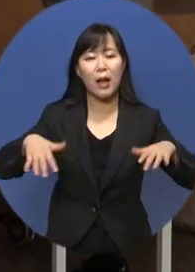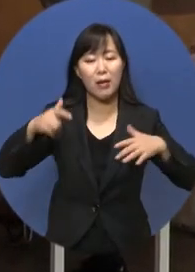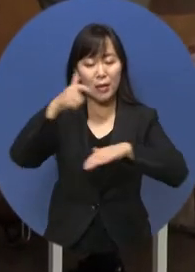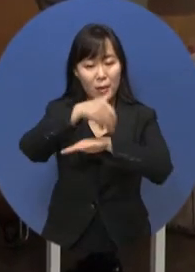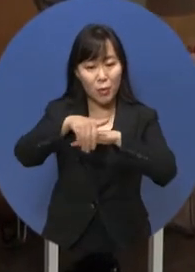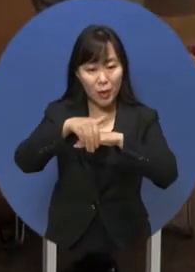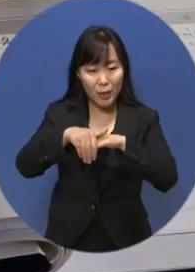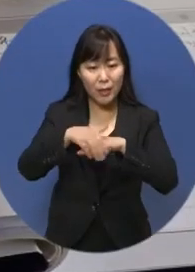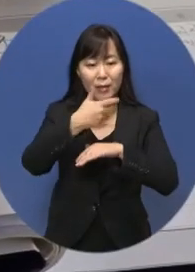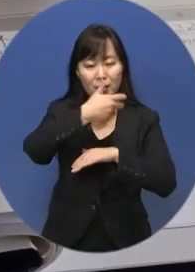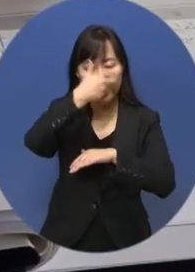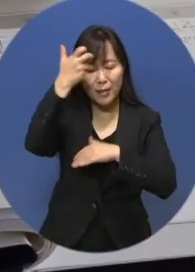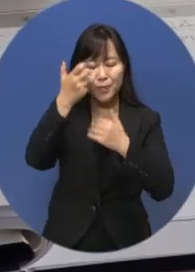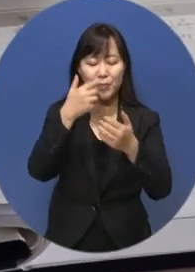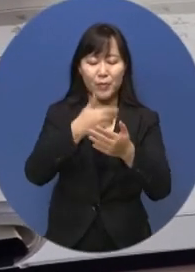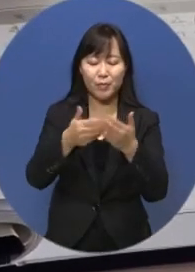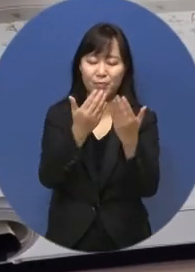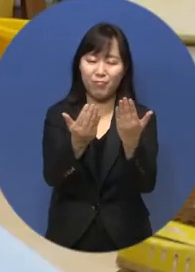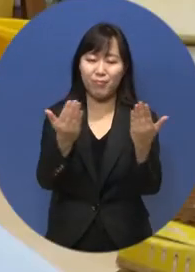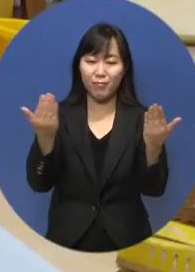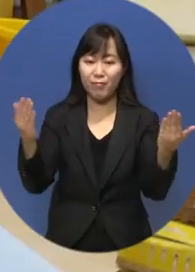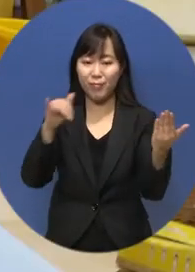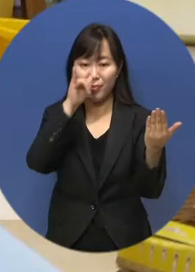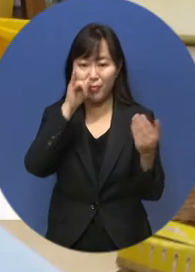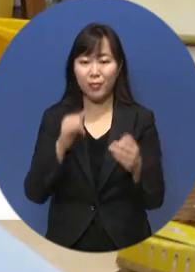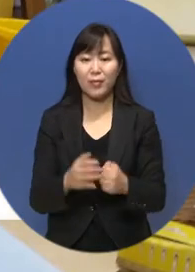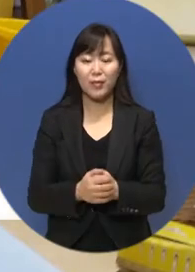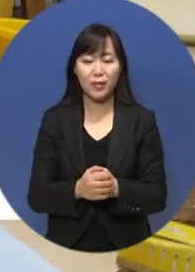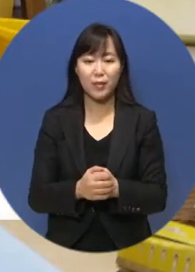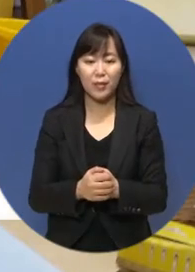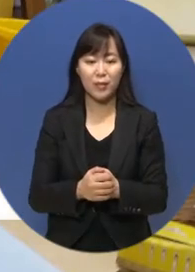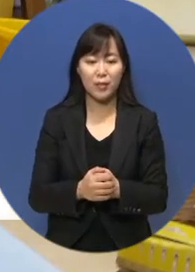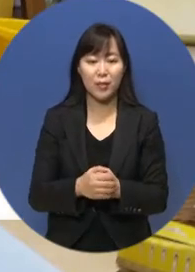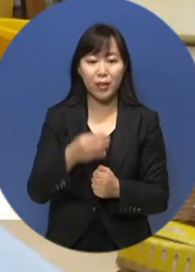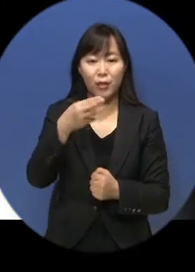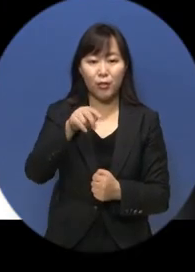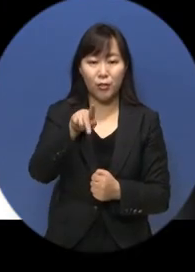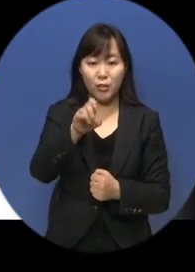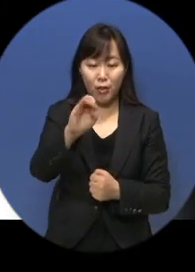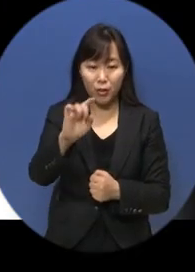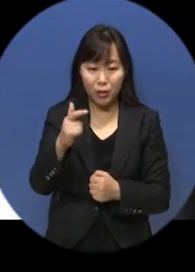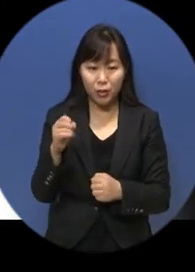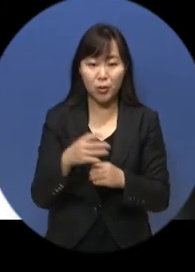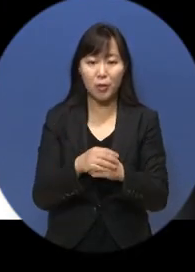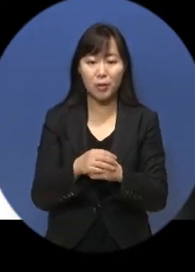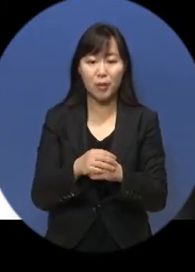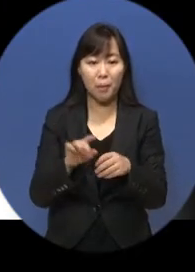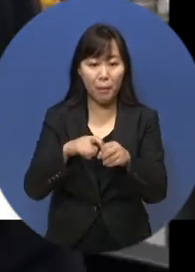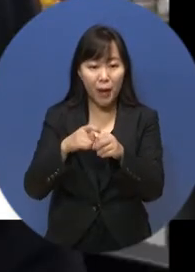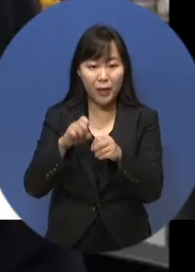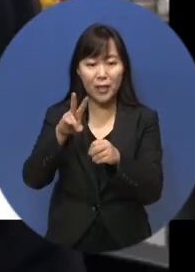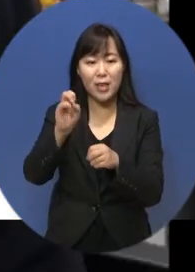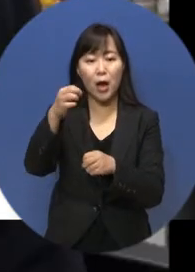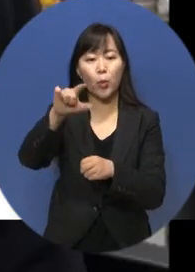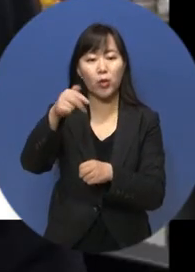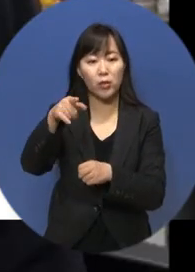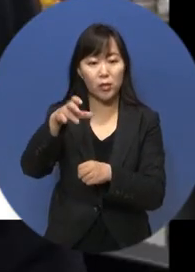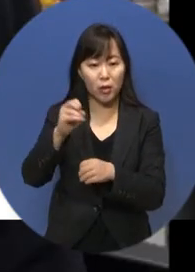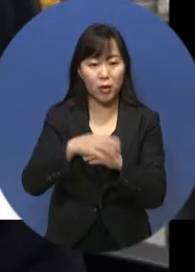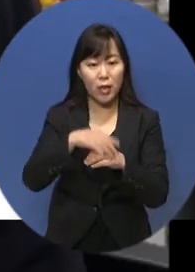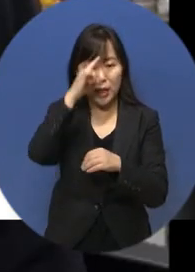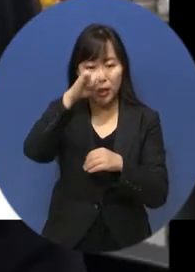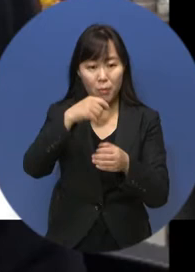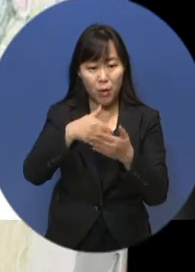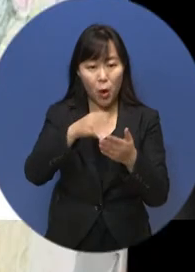드림 전시회가 열리고 있습니다. 일러스트 류정은 판화 작가 양원정, 서양 화가